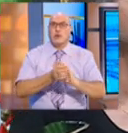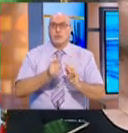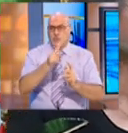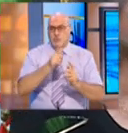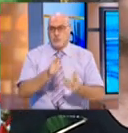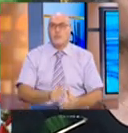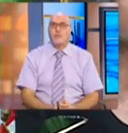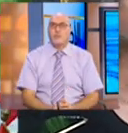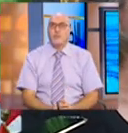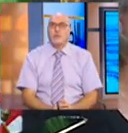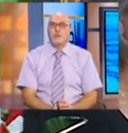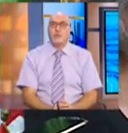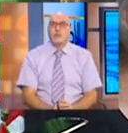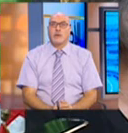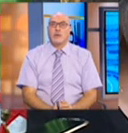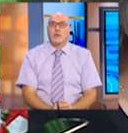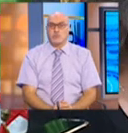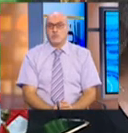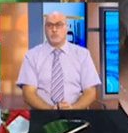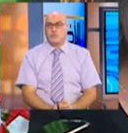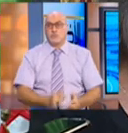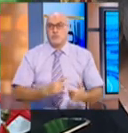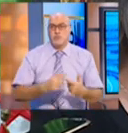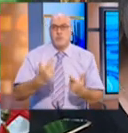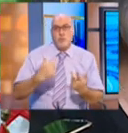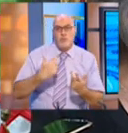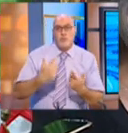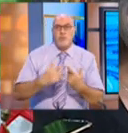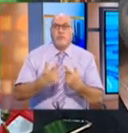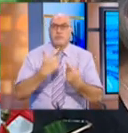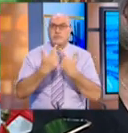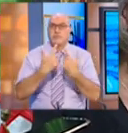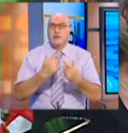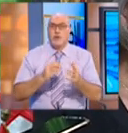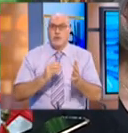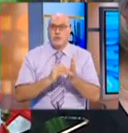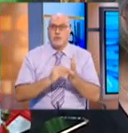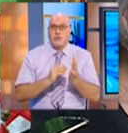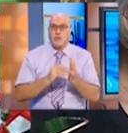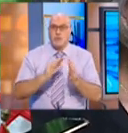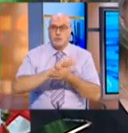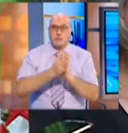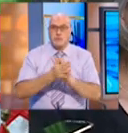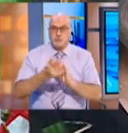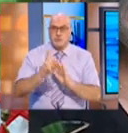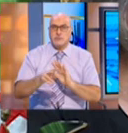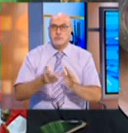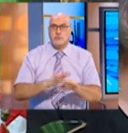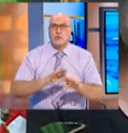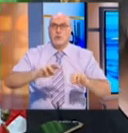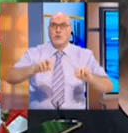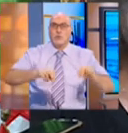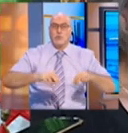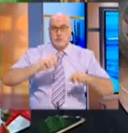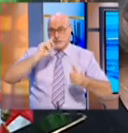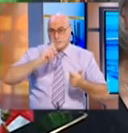تجارية، وإن شاء الله معناها فما في القريب العاجل معناها مجالات باش نشتغلوا عليهم لشراكات فعلية. في مجال